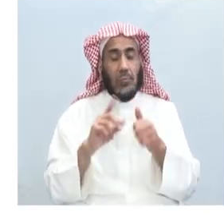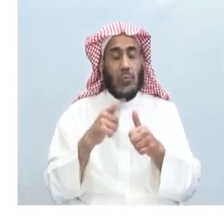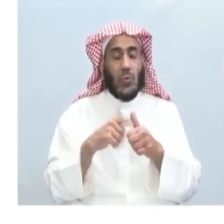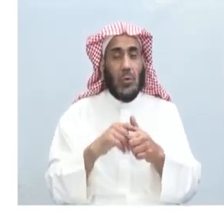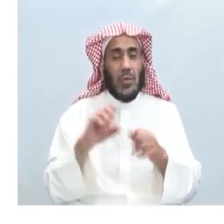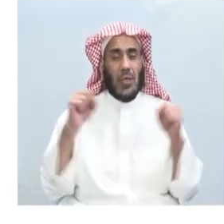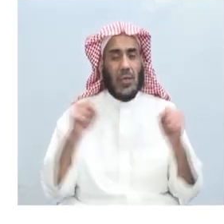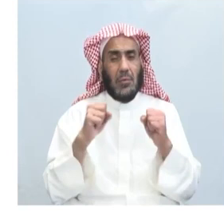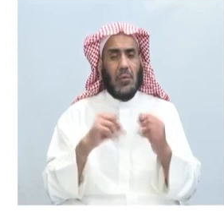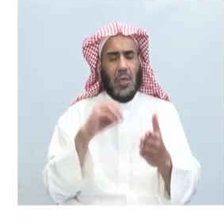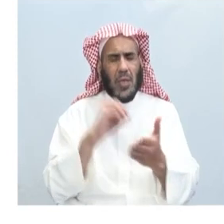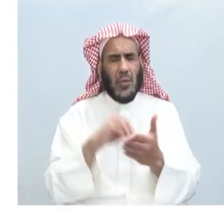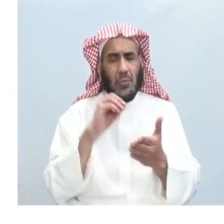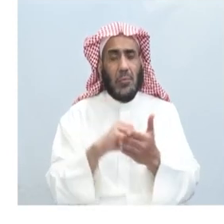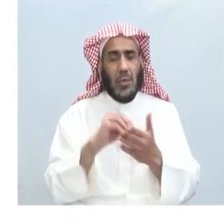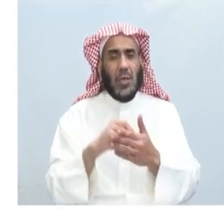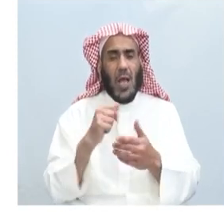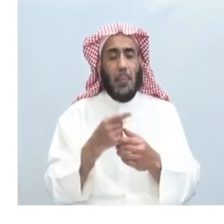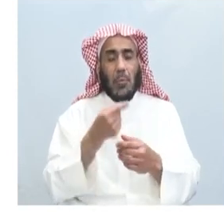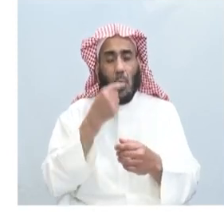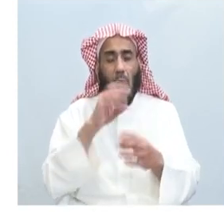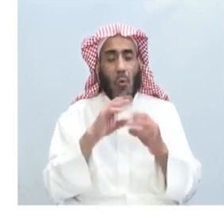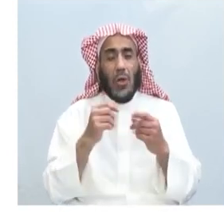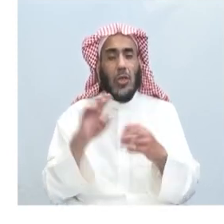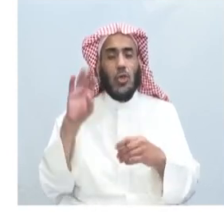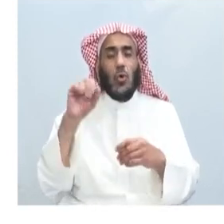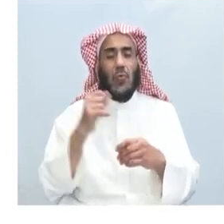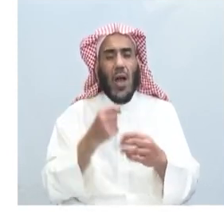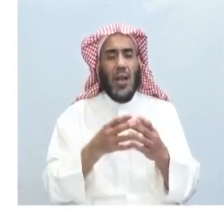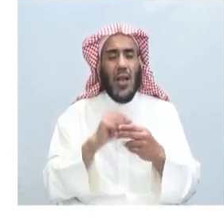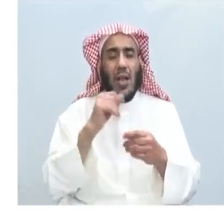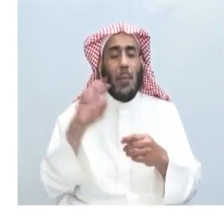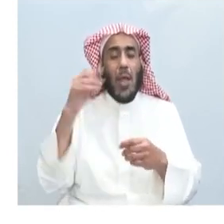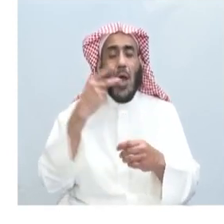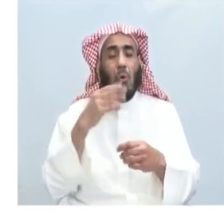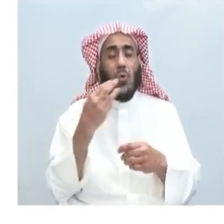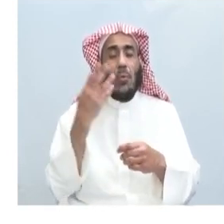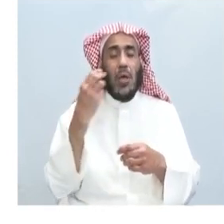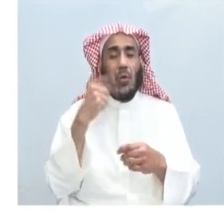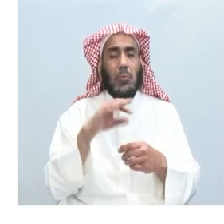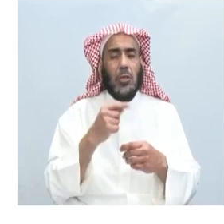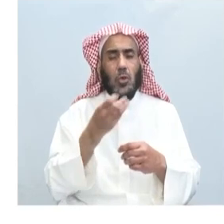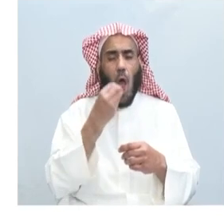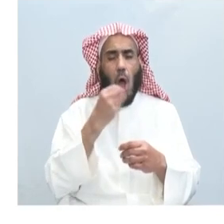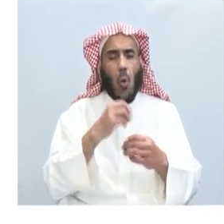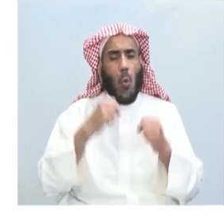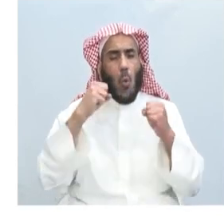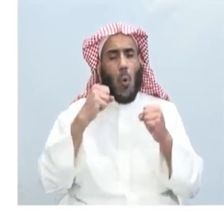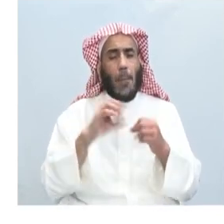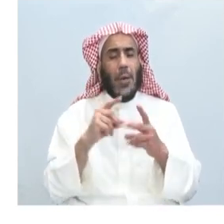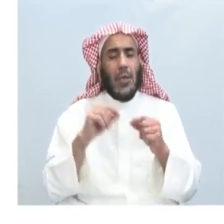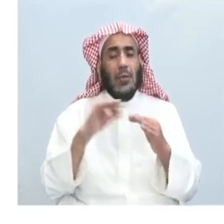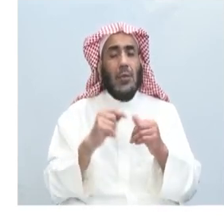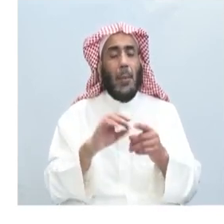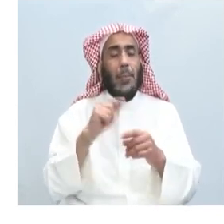مسائل تدريبيه تحتوي حبه حلوى الفواكه والشوفان على 142 سعر غذائي من الطاقه ما مقدار هذه